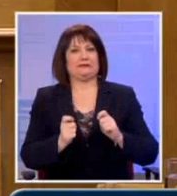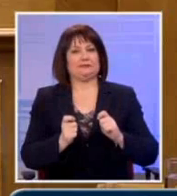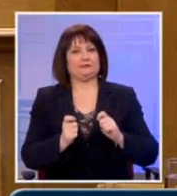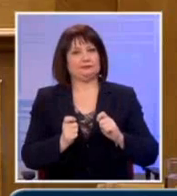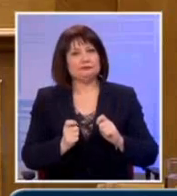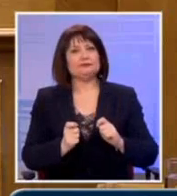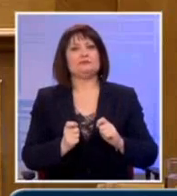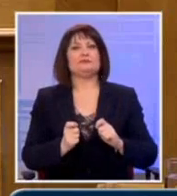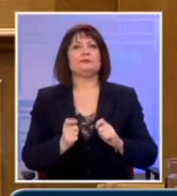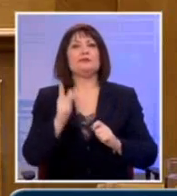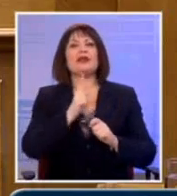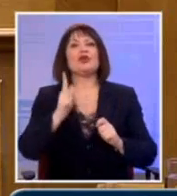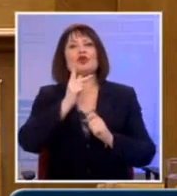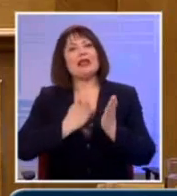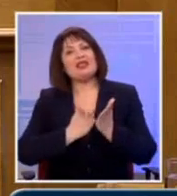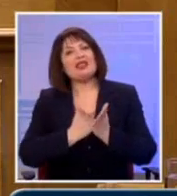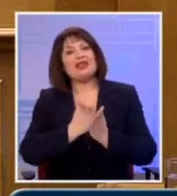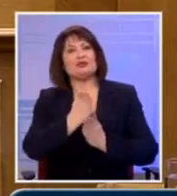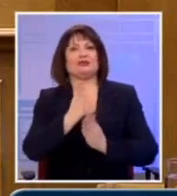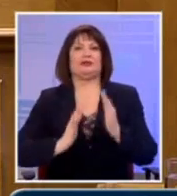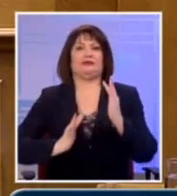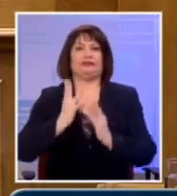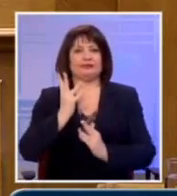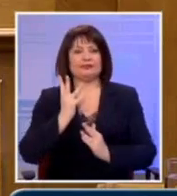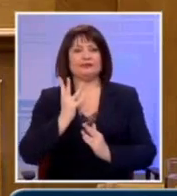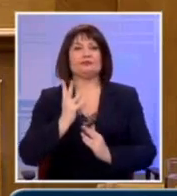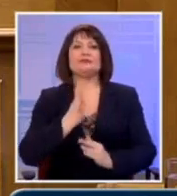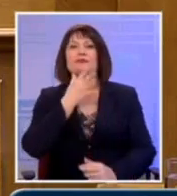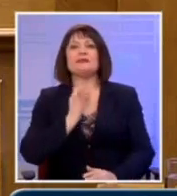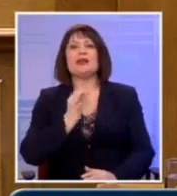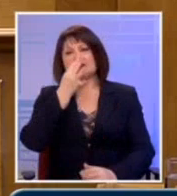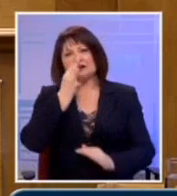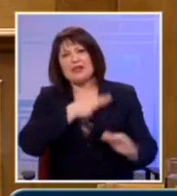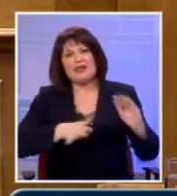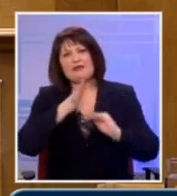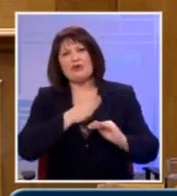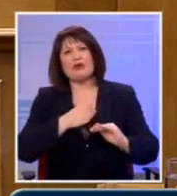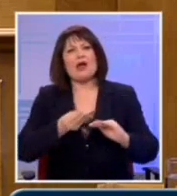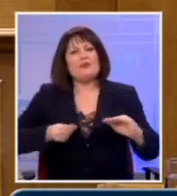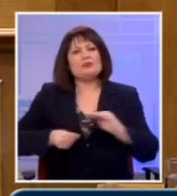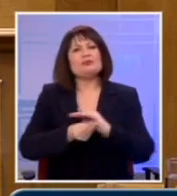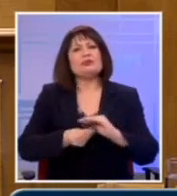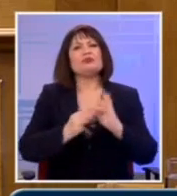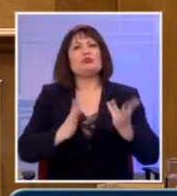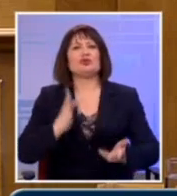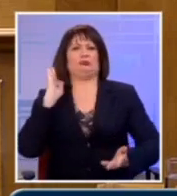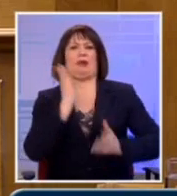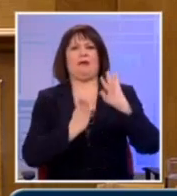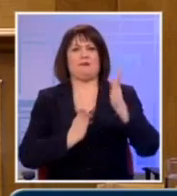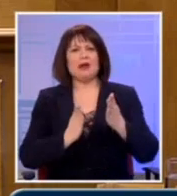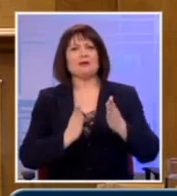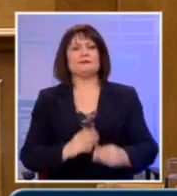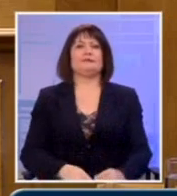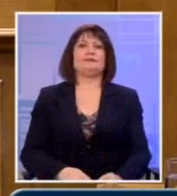την ανάκτηση της κοινωνικής δικαιοσύνης, το χτύπημα της διαφθοράς και της διαπλοκής, που βεβαίως ποτέ